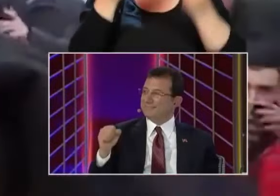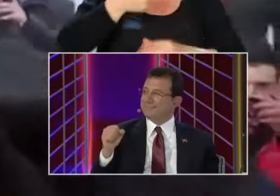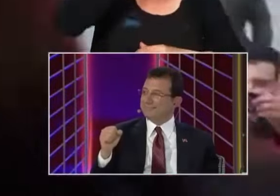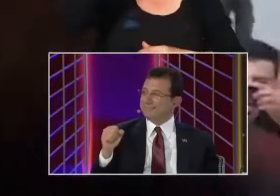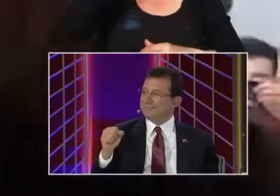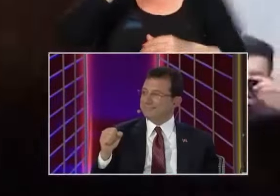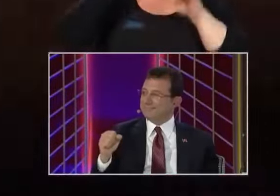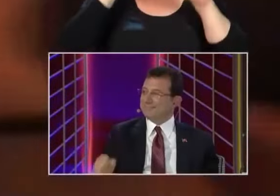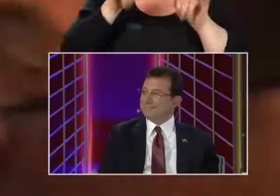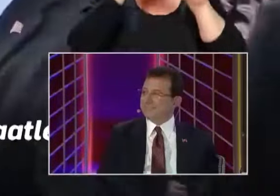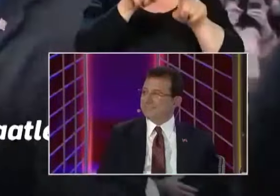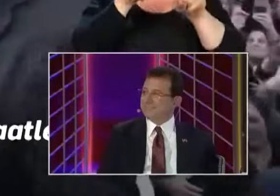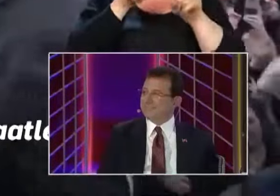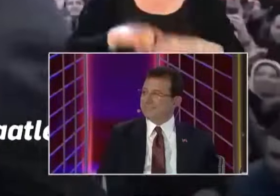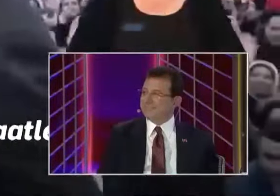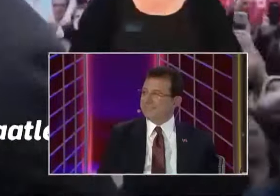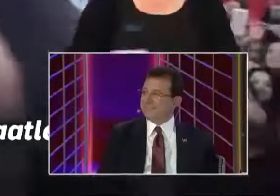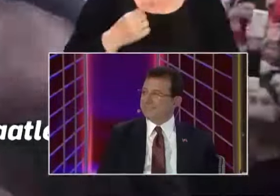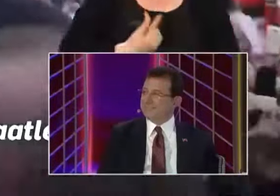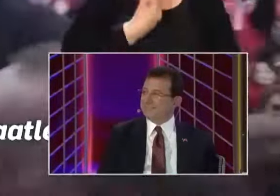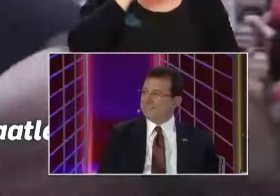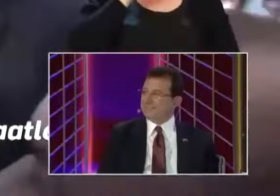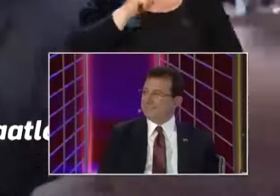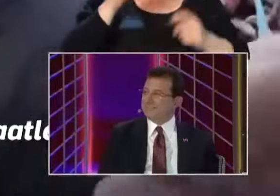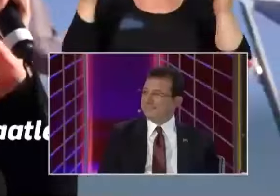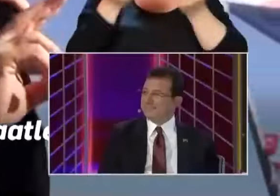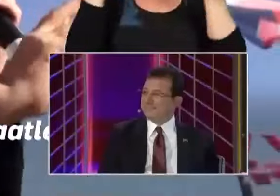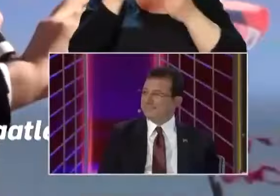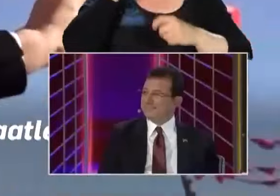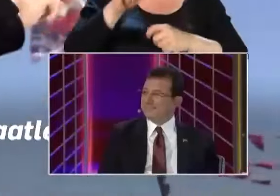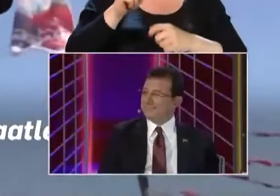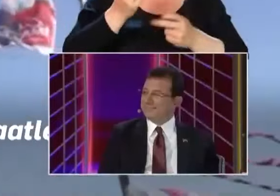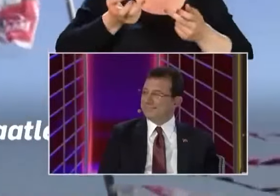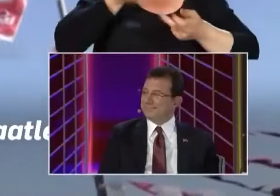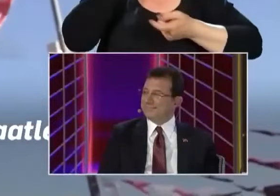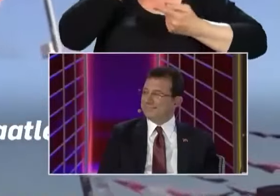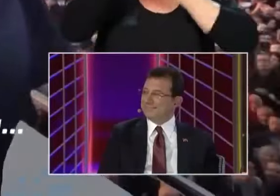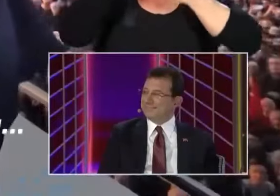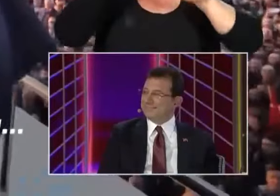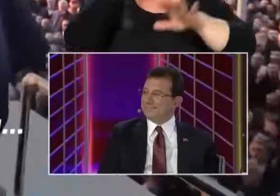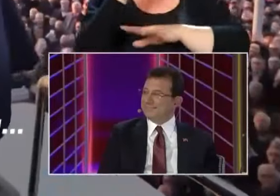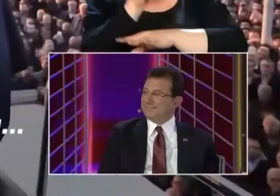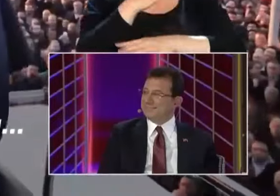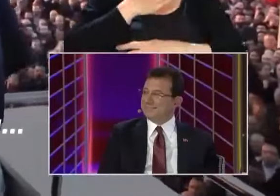Aynen öyle. Aynen öyle. Umut görüyorum, çalışma görüyorum, boş vaatler vermediğini görüyorum.